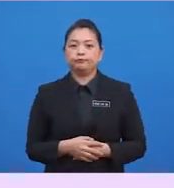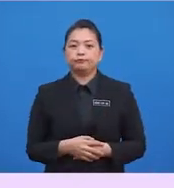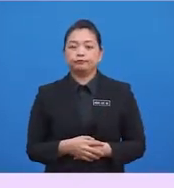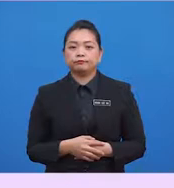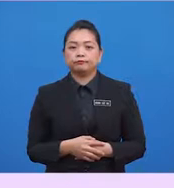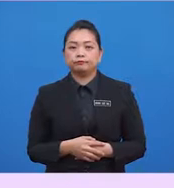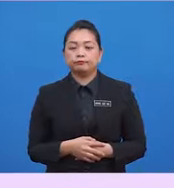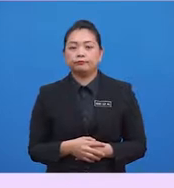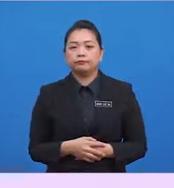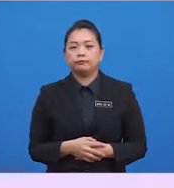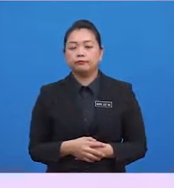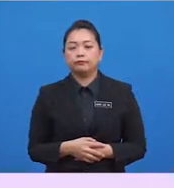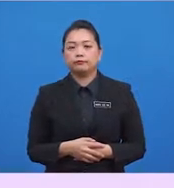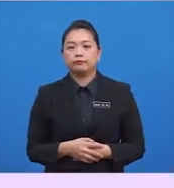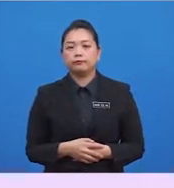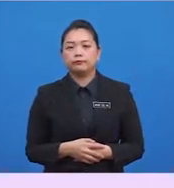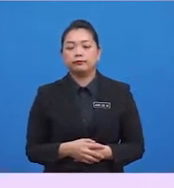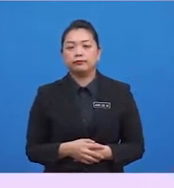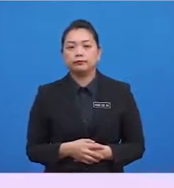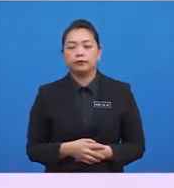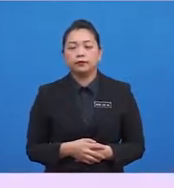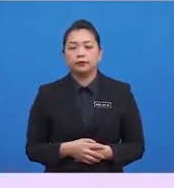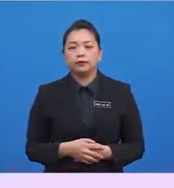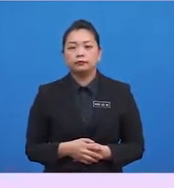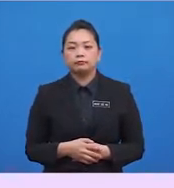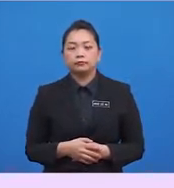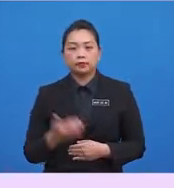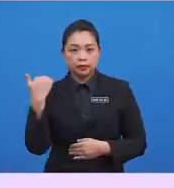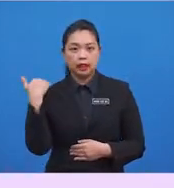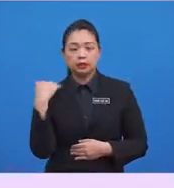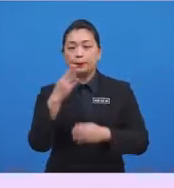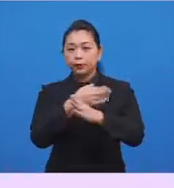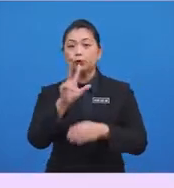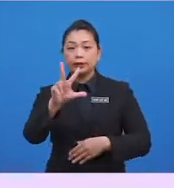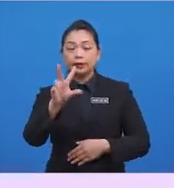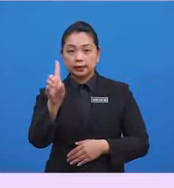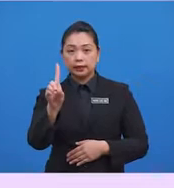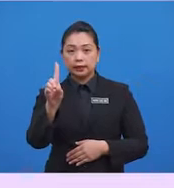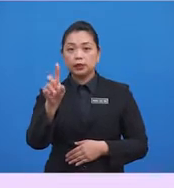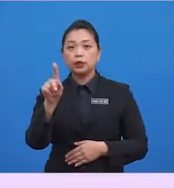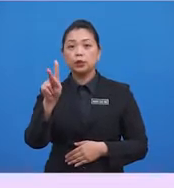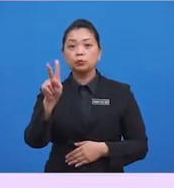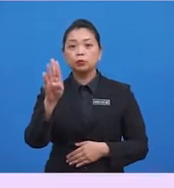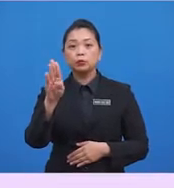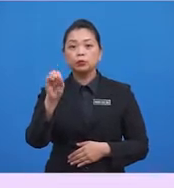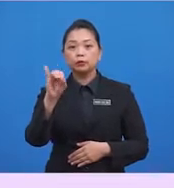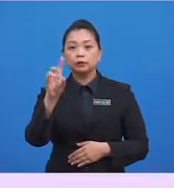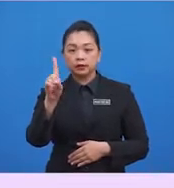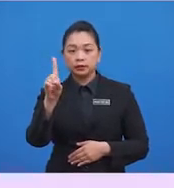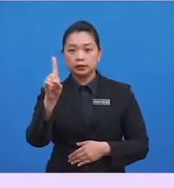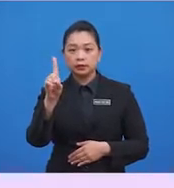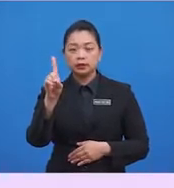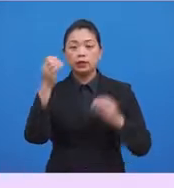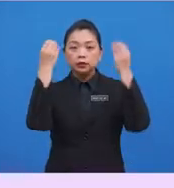Paparan yang sedang anda lihat merupakan bentuk tiga dimensi, iaitu kuboid. Seterusnya, cikgu